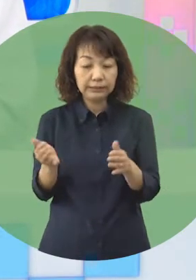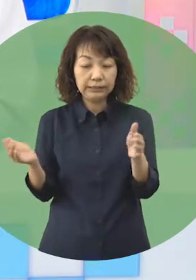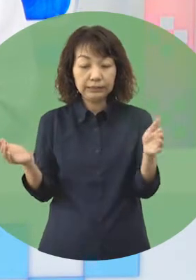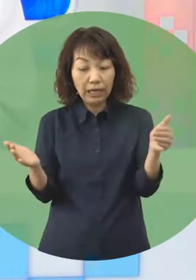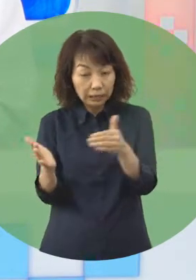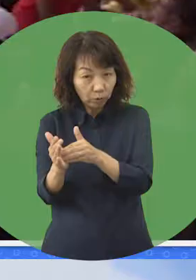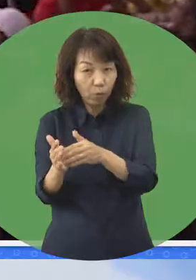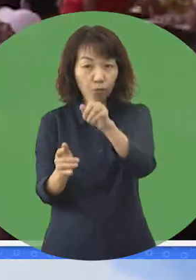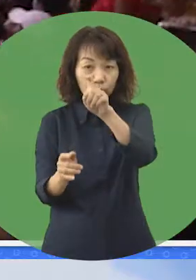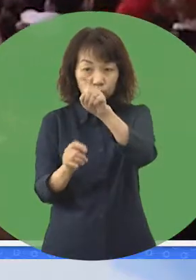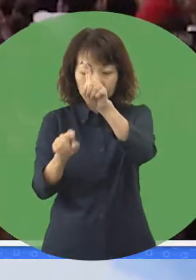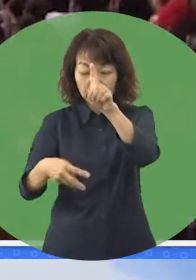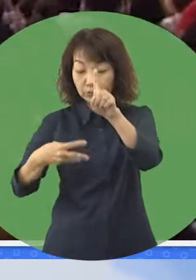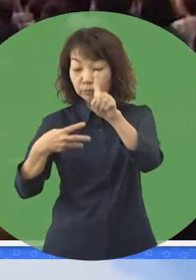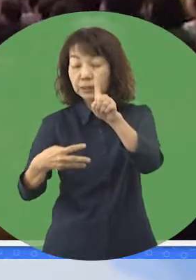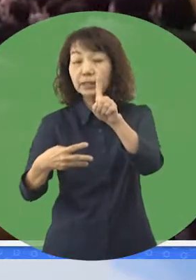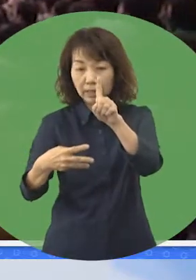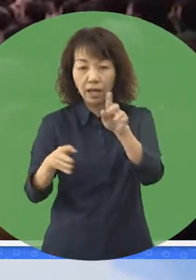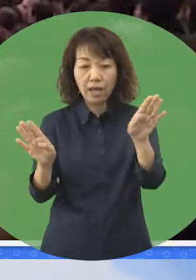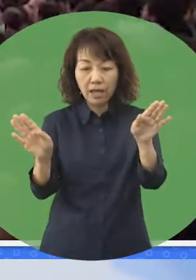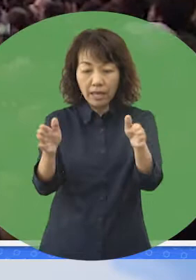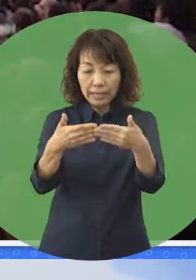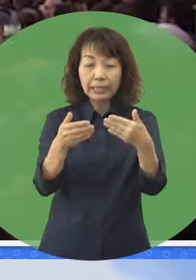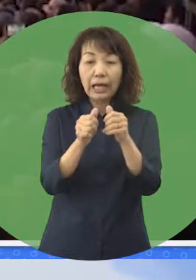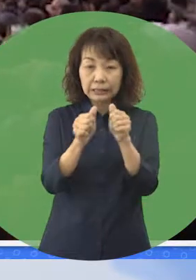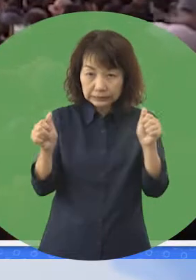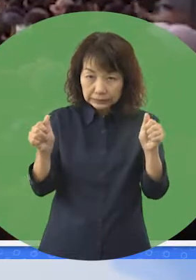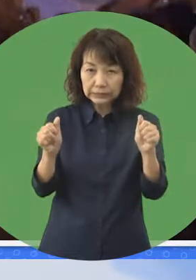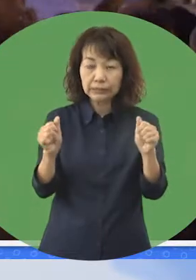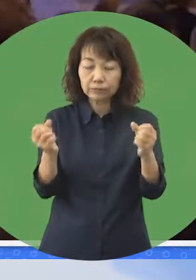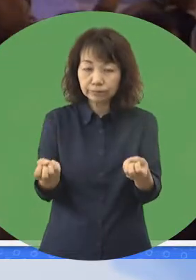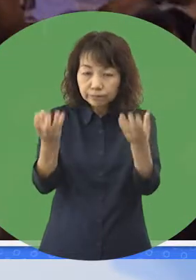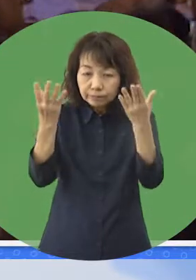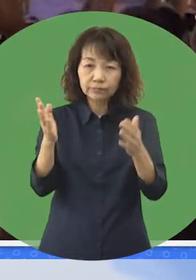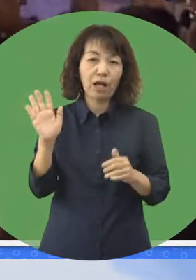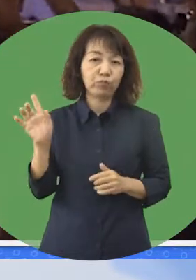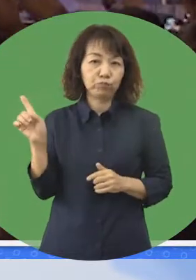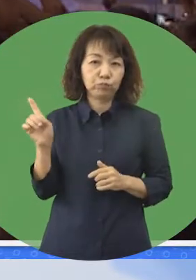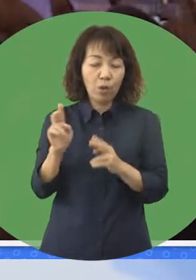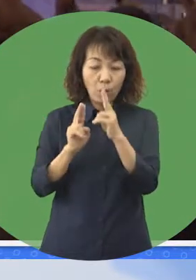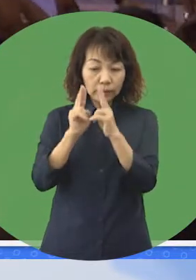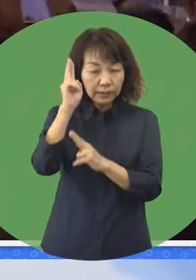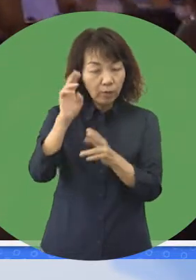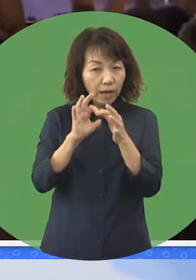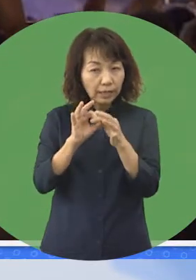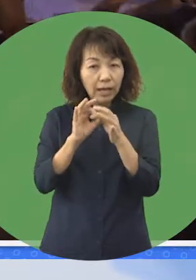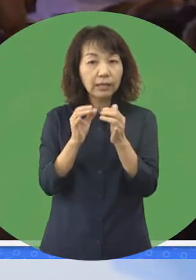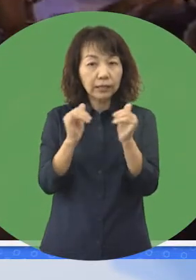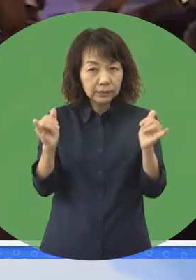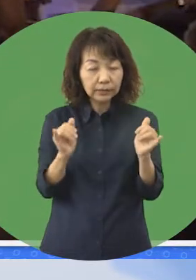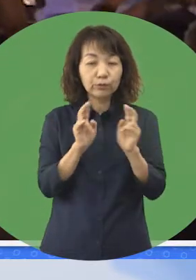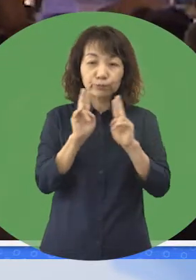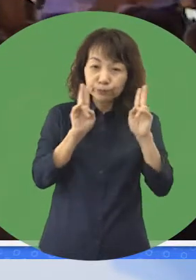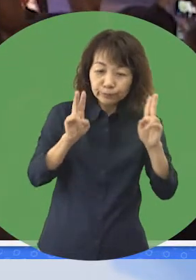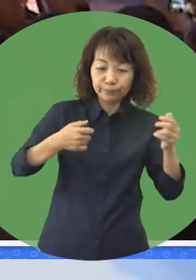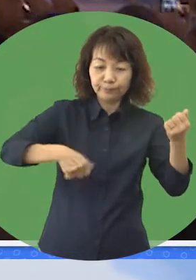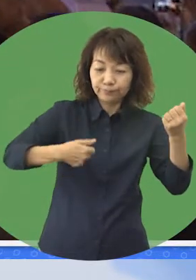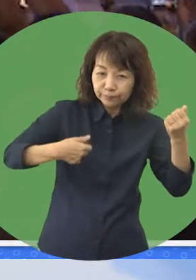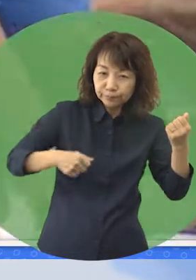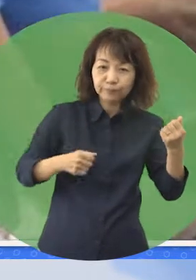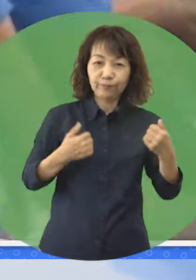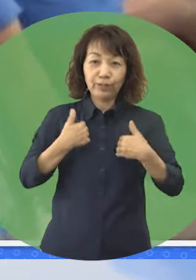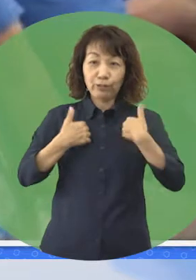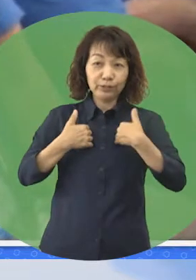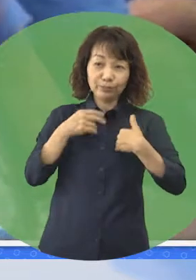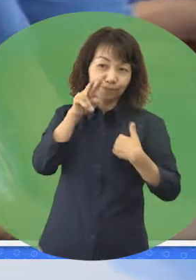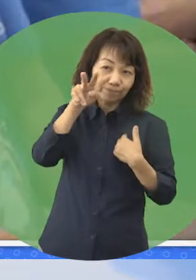日は閉会式とグランドフィナーレが行われ、沖縄にゆかりのあるアーティストのステージを楽しみながら、世界中